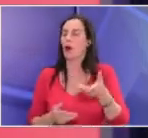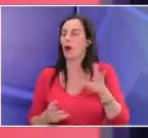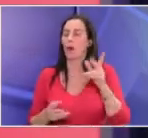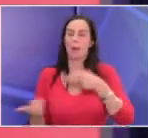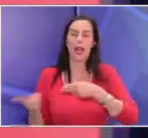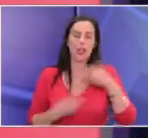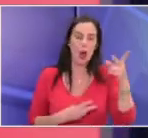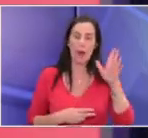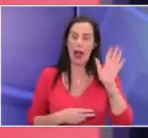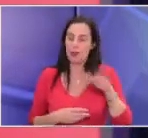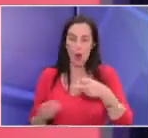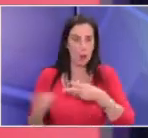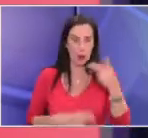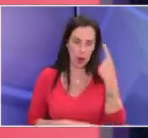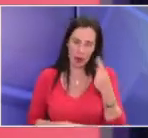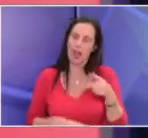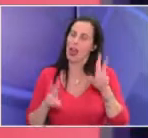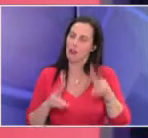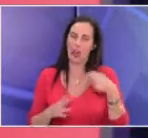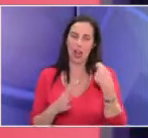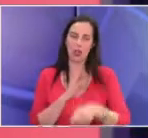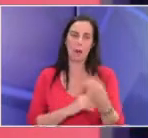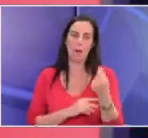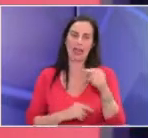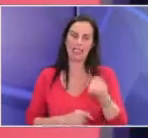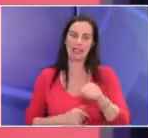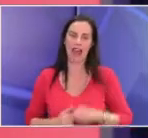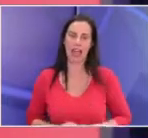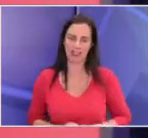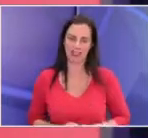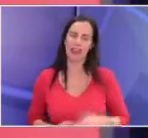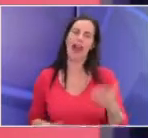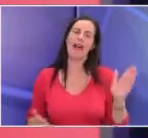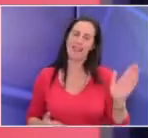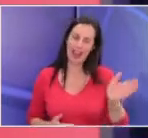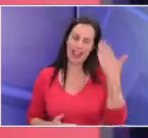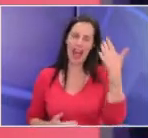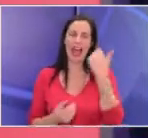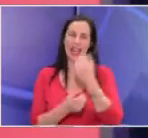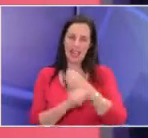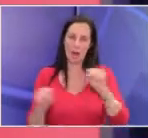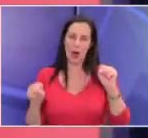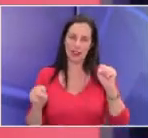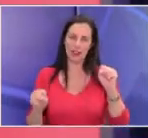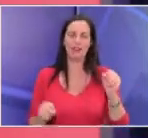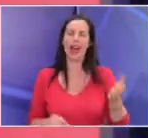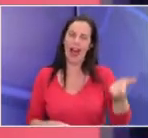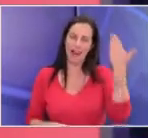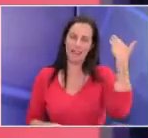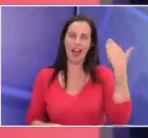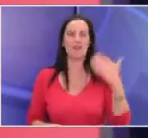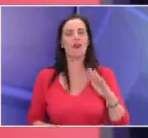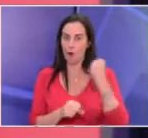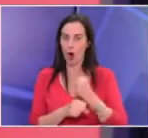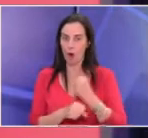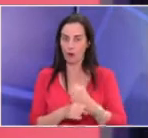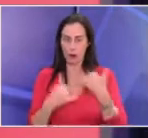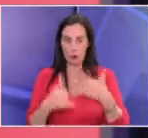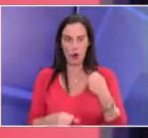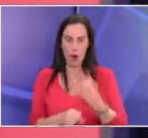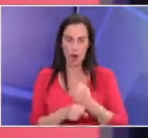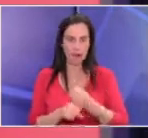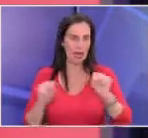ברוכים הבאים, משכן לילה. זה נראה כאילו היום הגדול שלנו, יום שלישי, פעמיים כי טוב. והיום, יום לפני שעת תשעים,